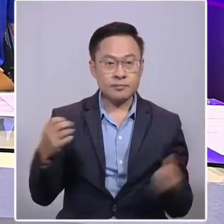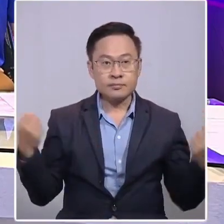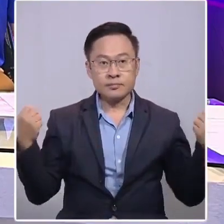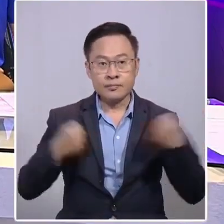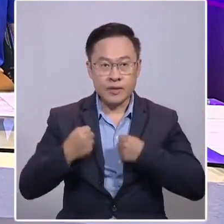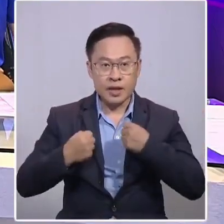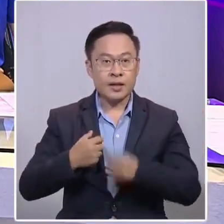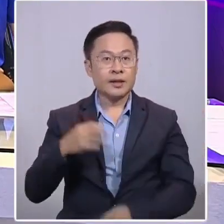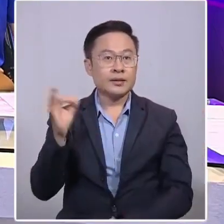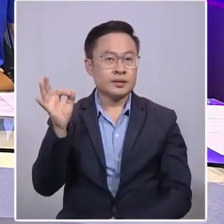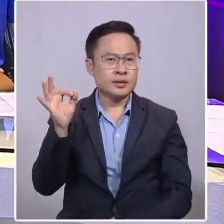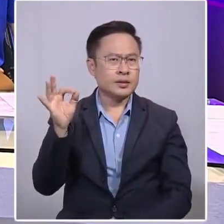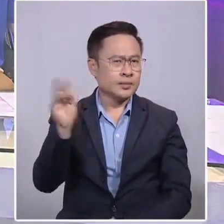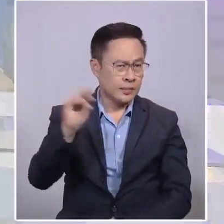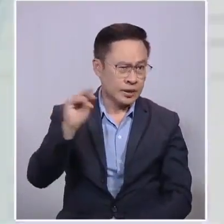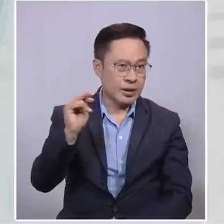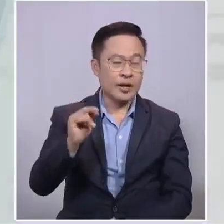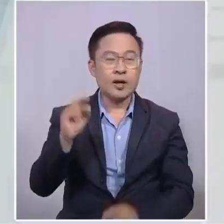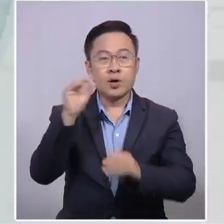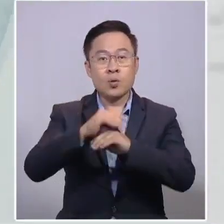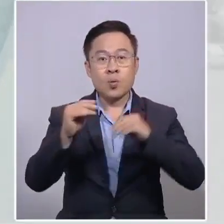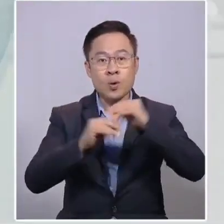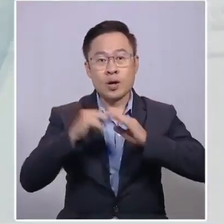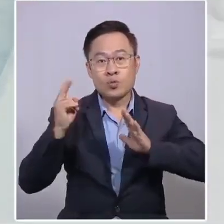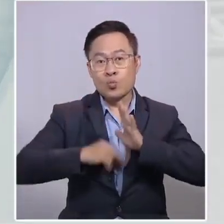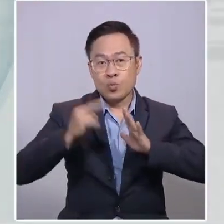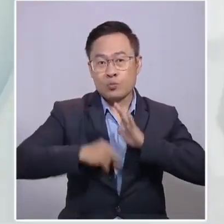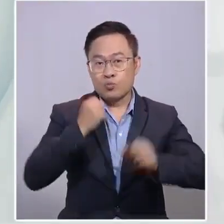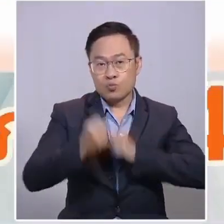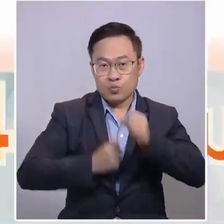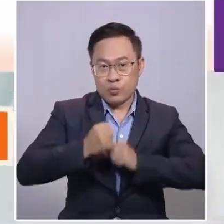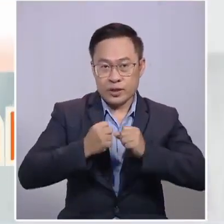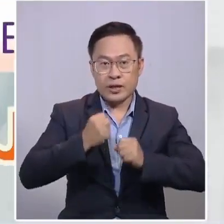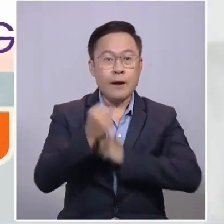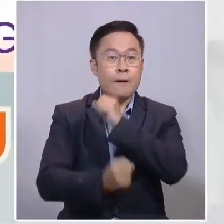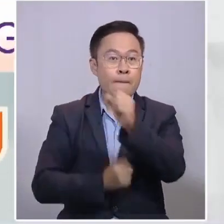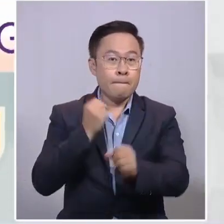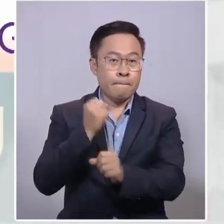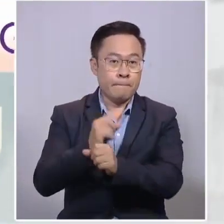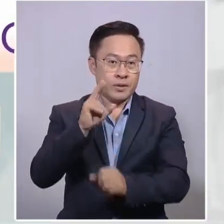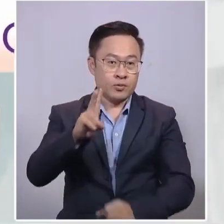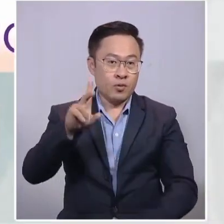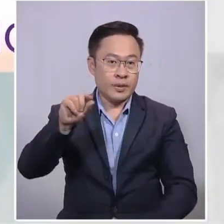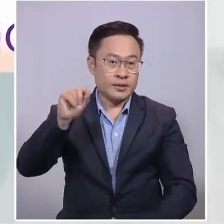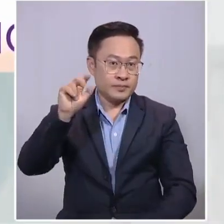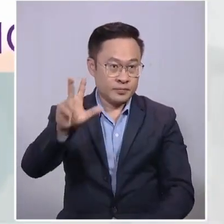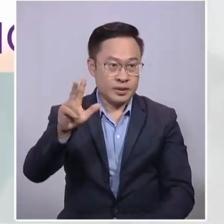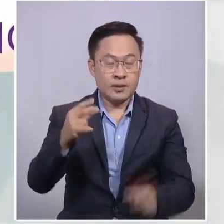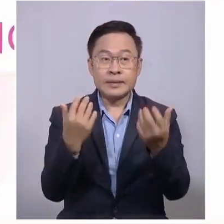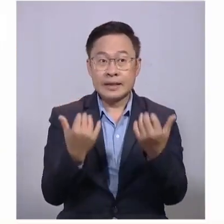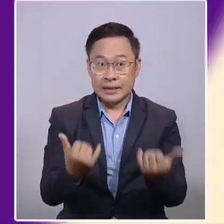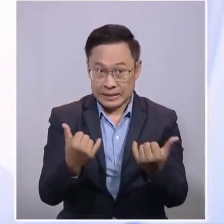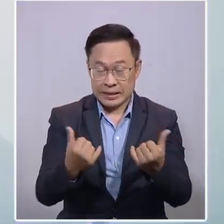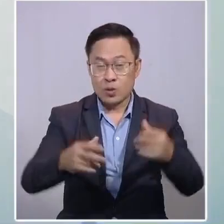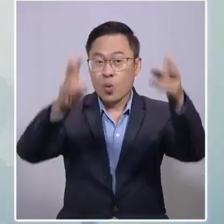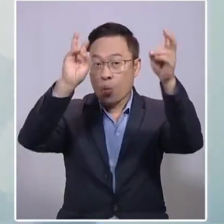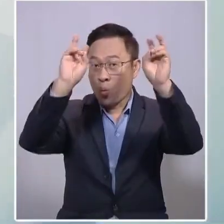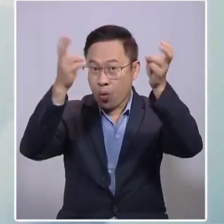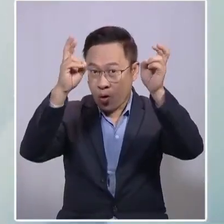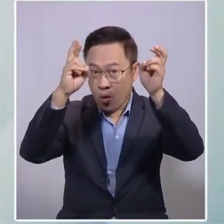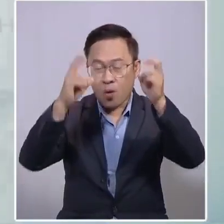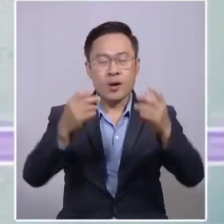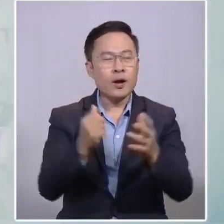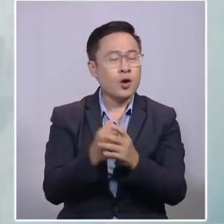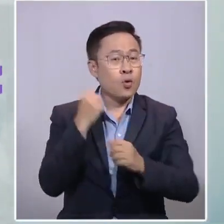Run2023นะครับที่อยากจะเชิญชวนทุกท่านมาร่วมกันวิ่งออกกำลังกายซึ่งปีนี้เรามีทีมวิ่งแบบรัก